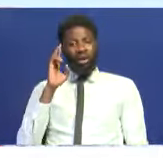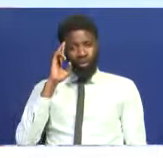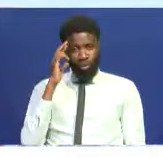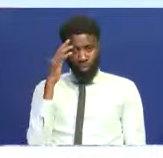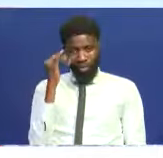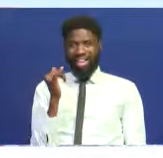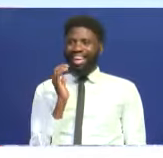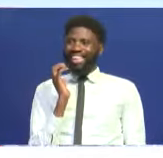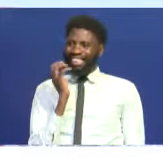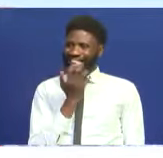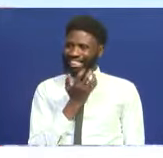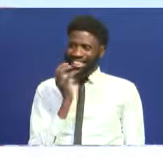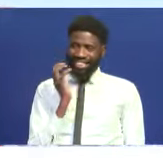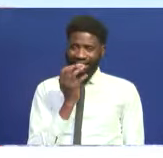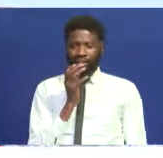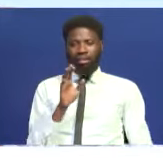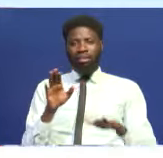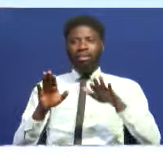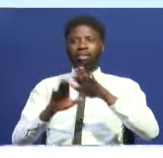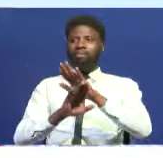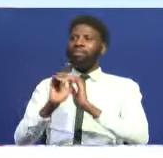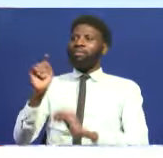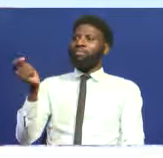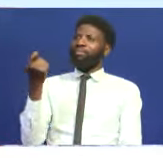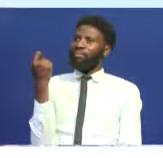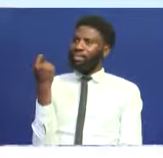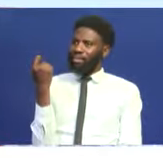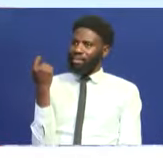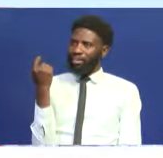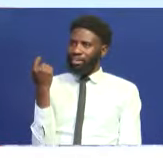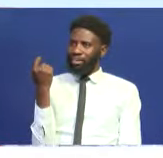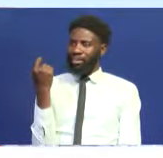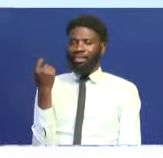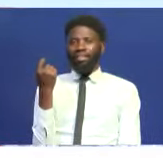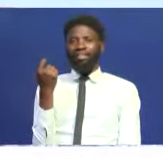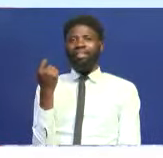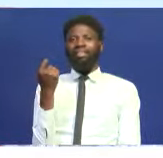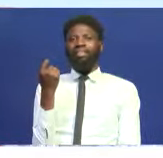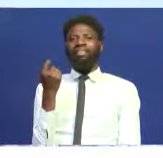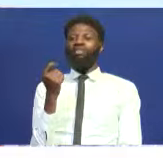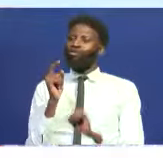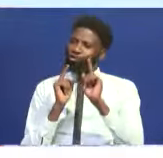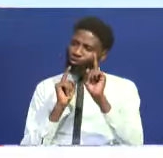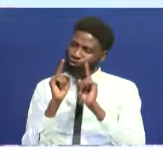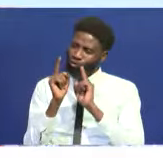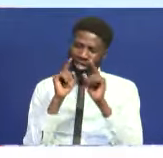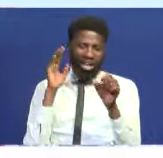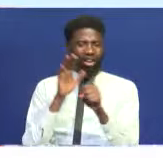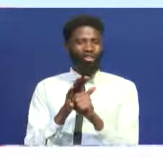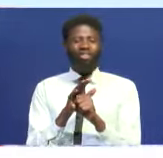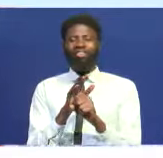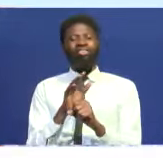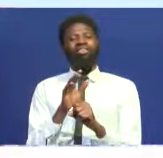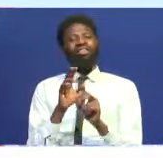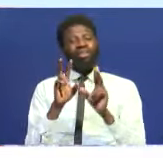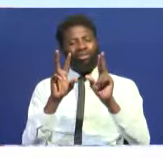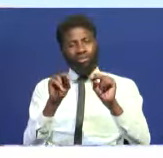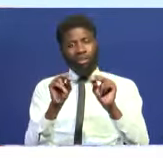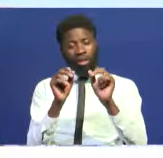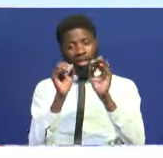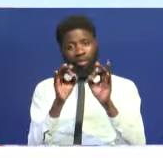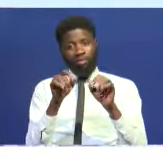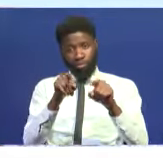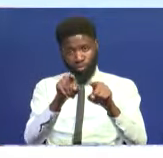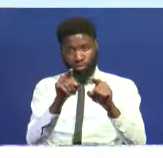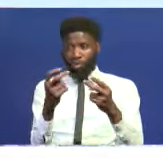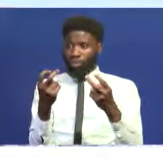Rigathi Gachagua, Deputy President, is a man of few words. And if you have followed my